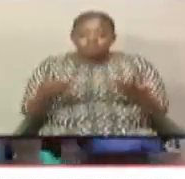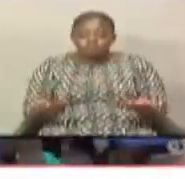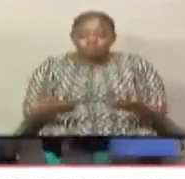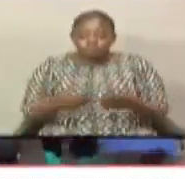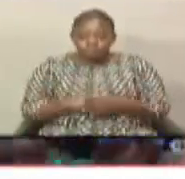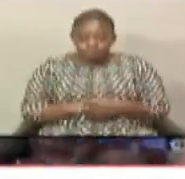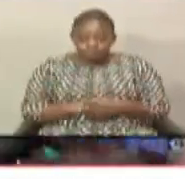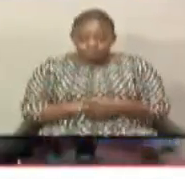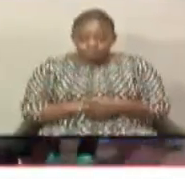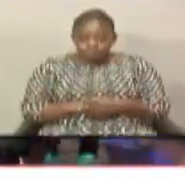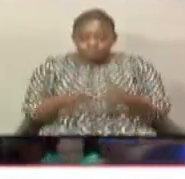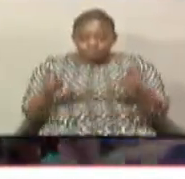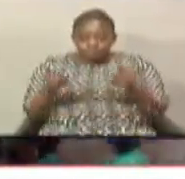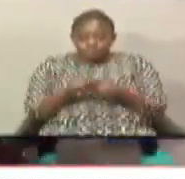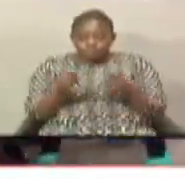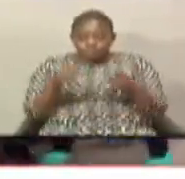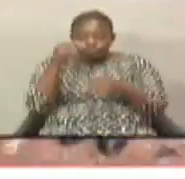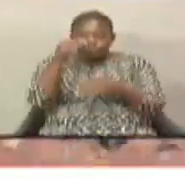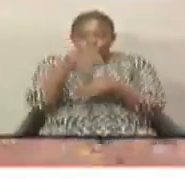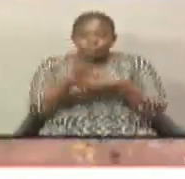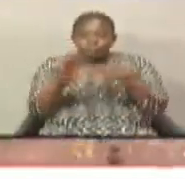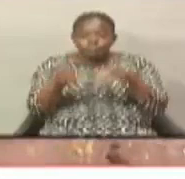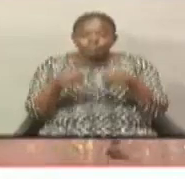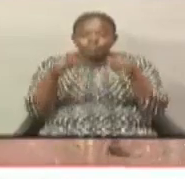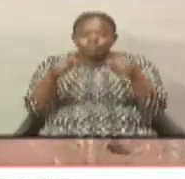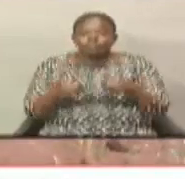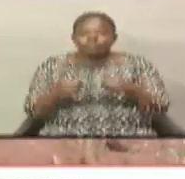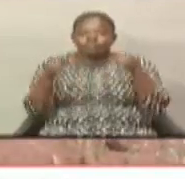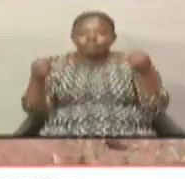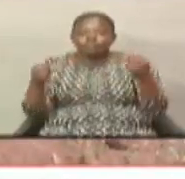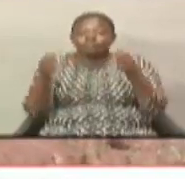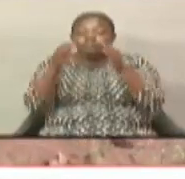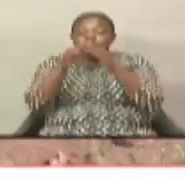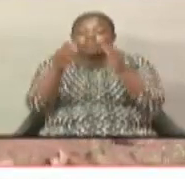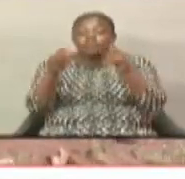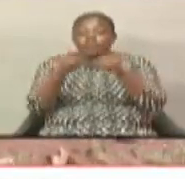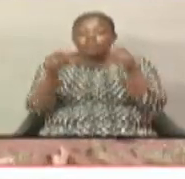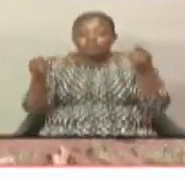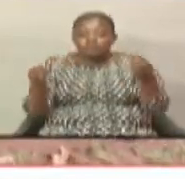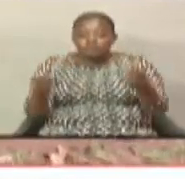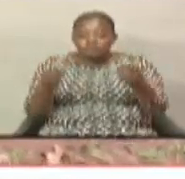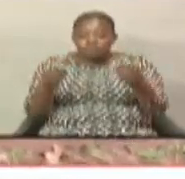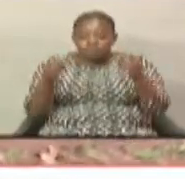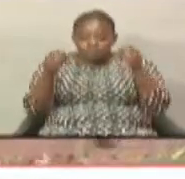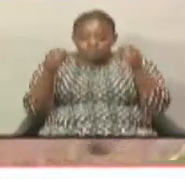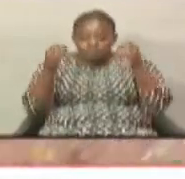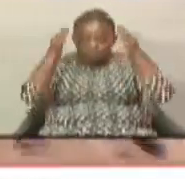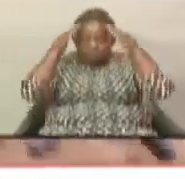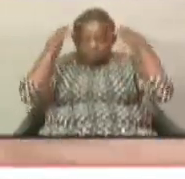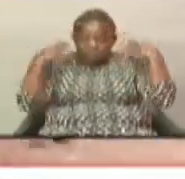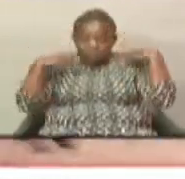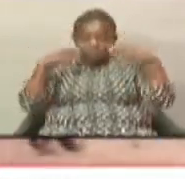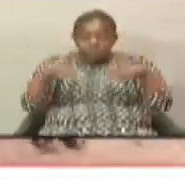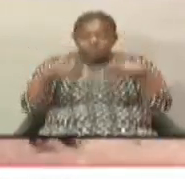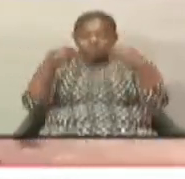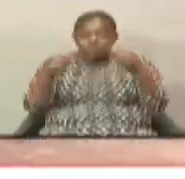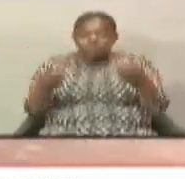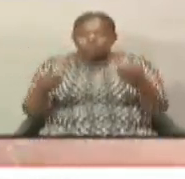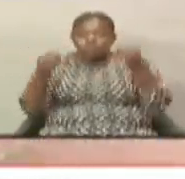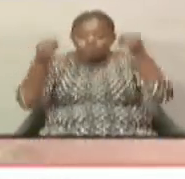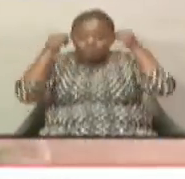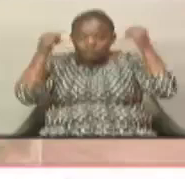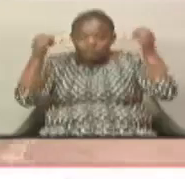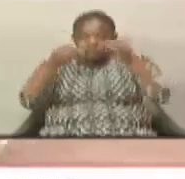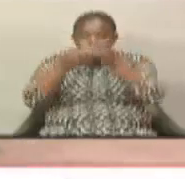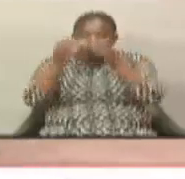Ediriddwa abakiwa nga nabo bakwasiddwa ekikopo. Ennyumba ya Muteesa era omukulu w'essomero agikwasizza Sseddume w'Ente nga